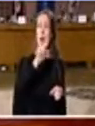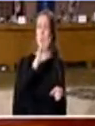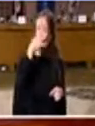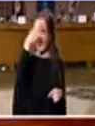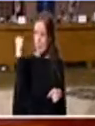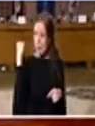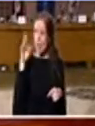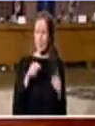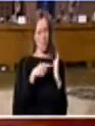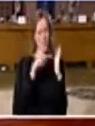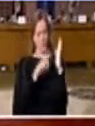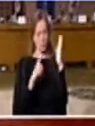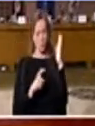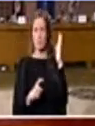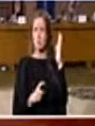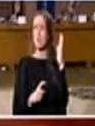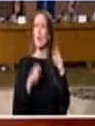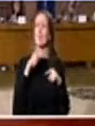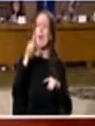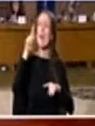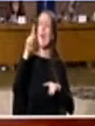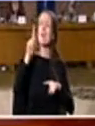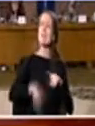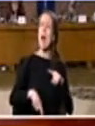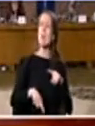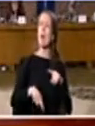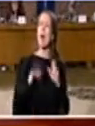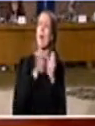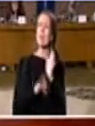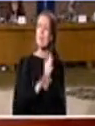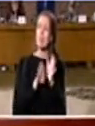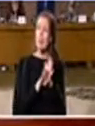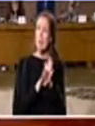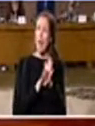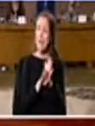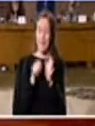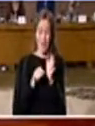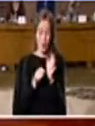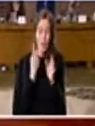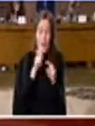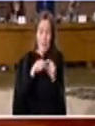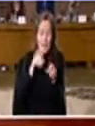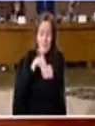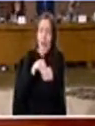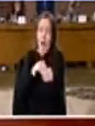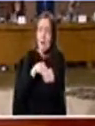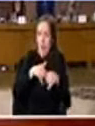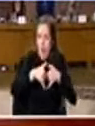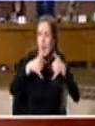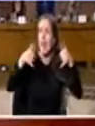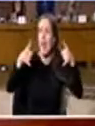onih poglavlja gde je zabrana diskriminacije elemenat razvoja. Ja ovde govorim